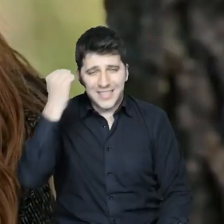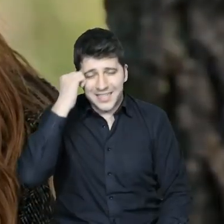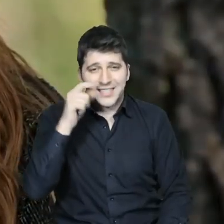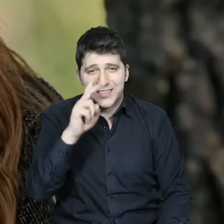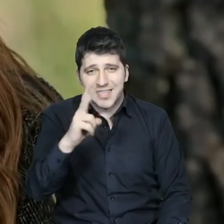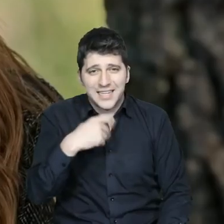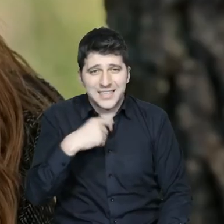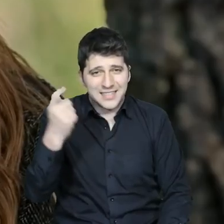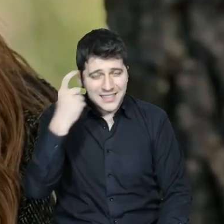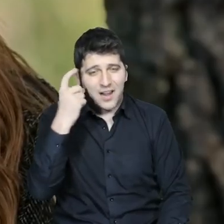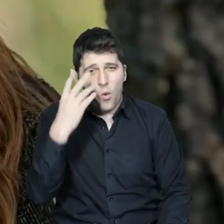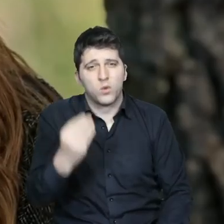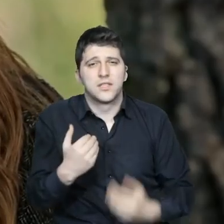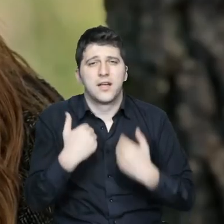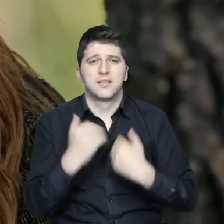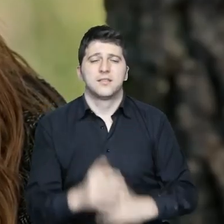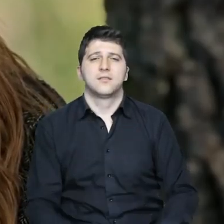tanıyabilseydim.